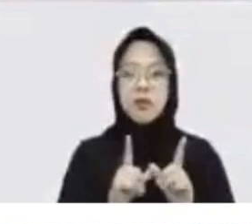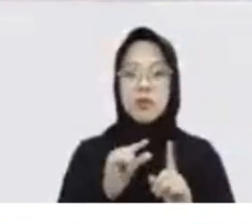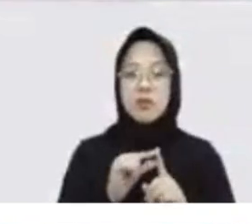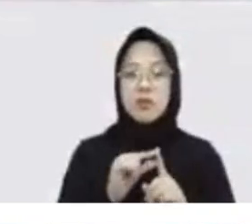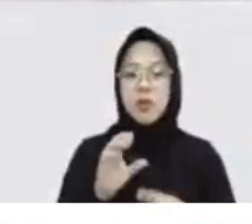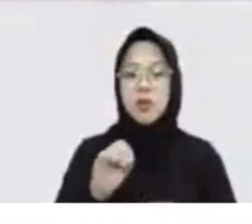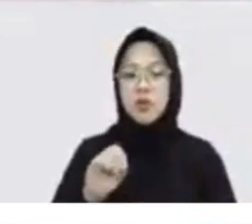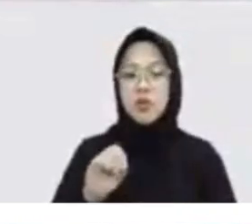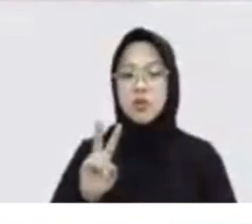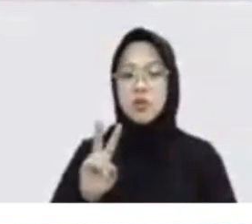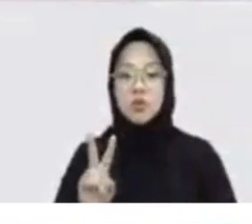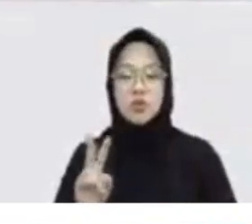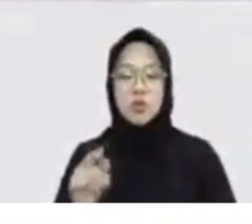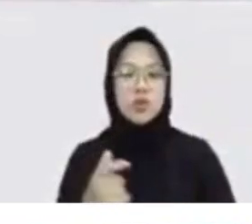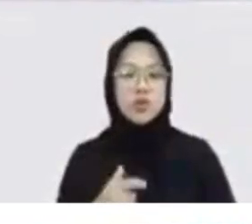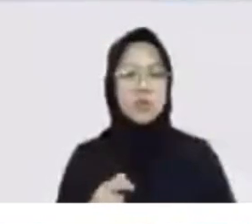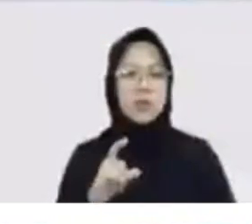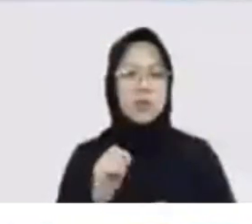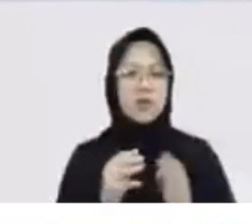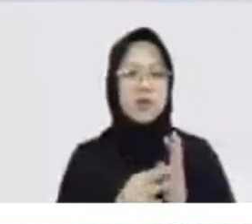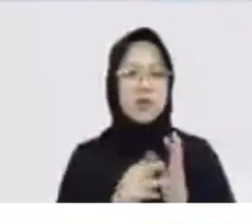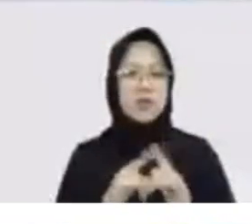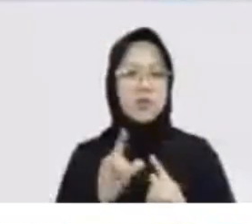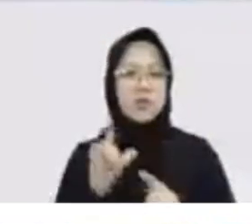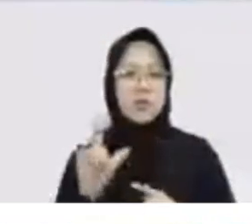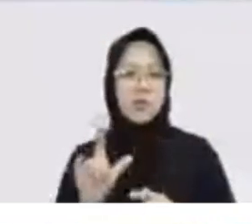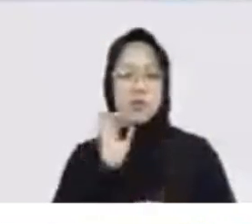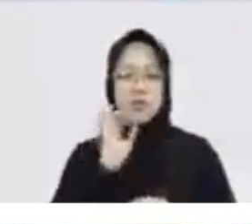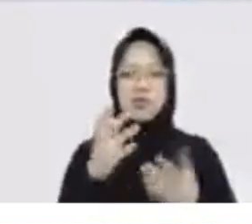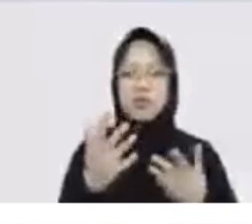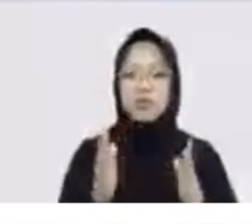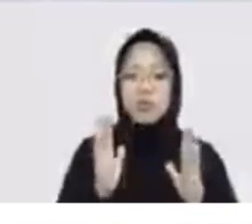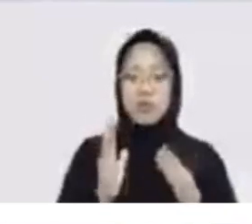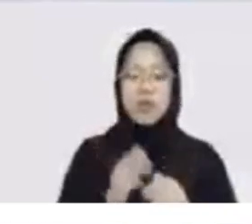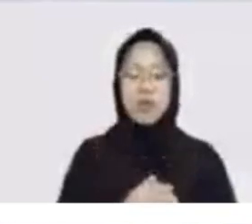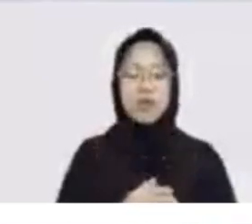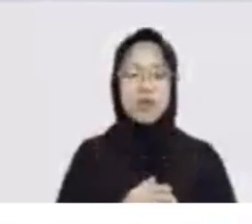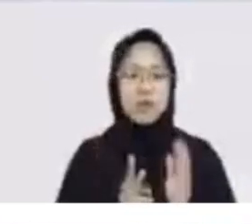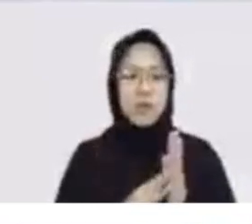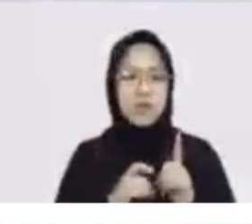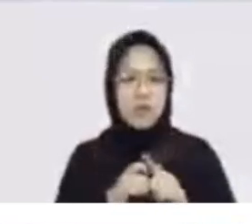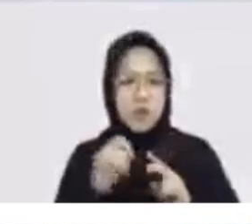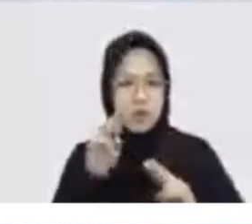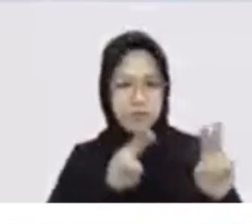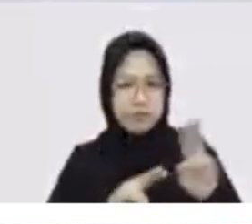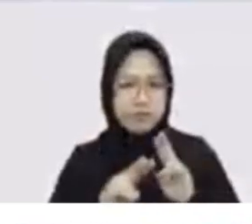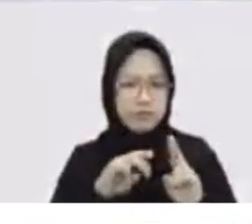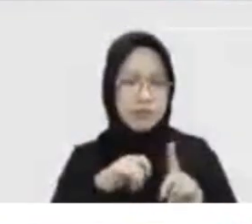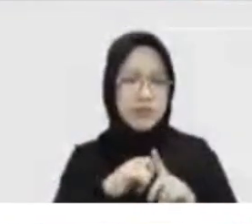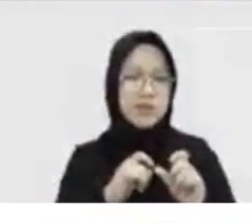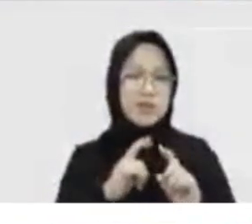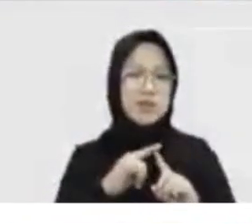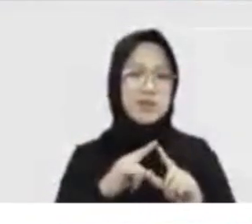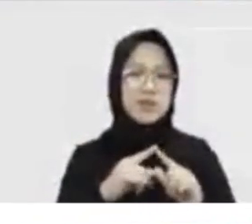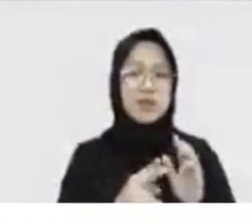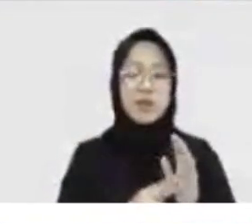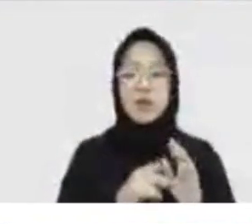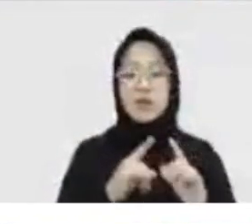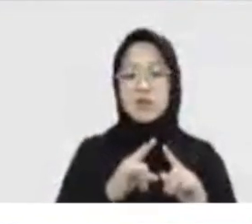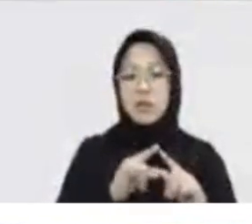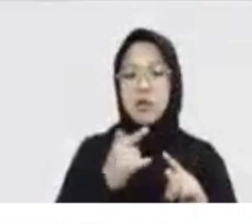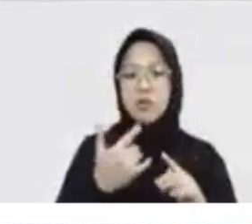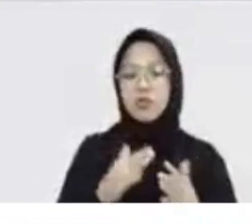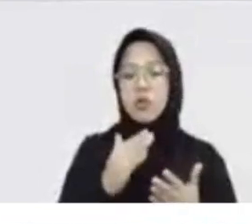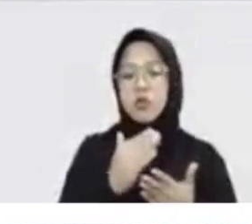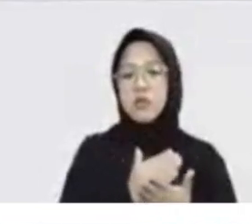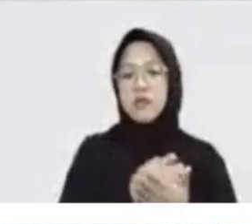Susukan Kecamatan Comal dan seterusnya dianggap diucapkan selama k mencamati pemilih atas nama Kristiana tersebut telah mengisi daftar hadir pemilih